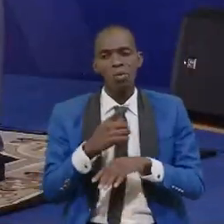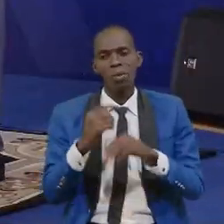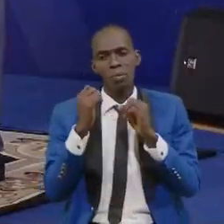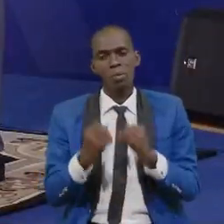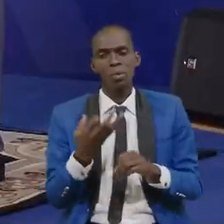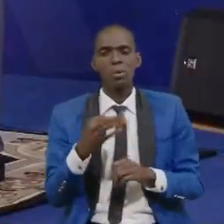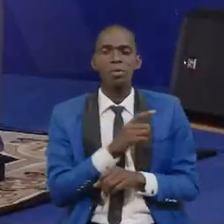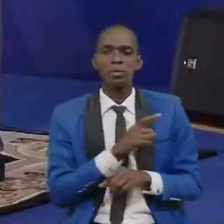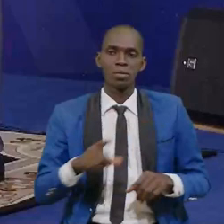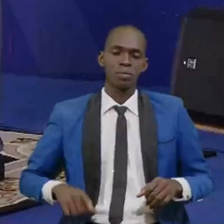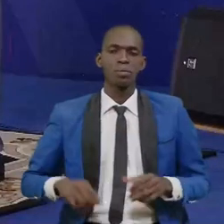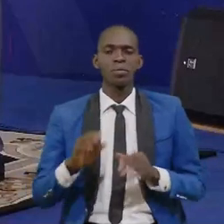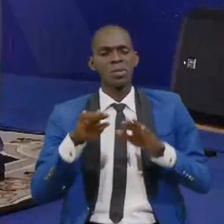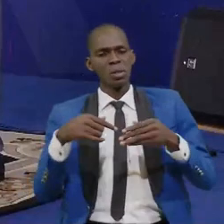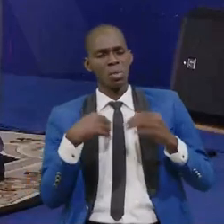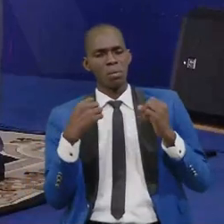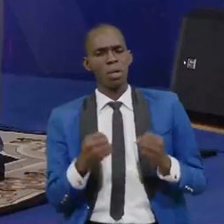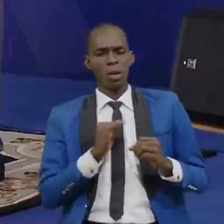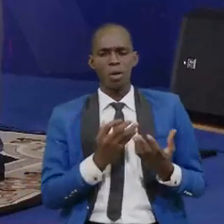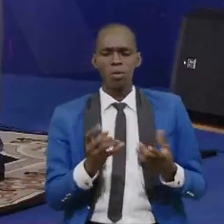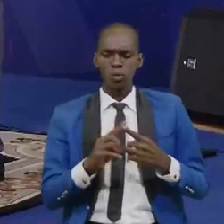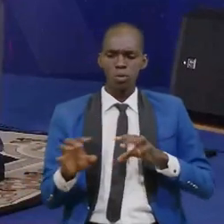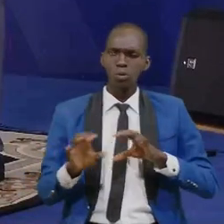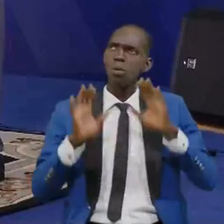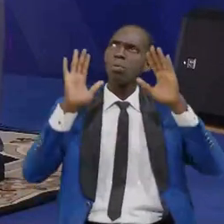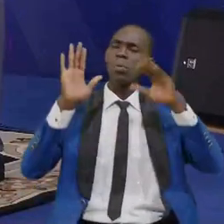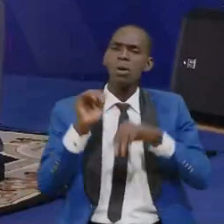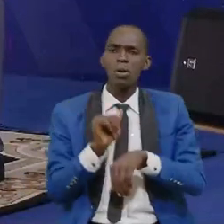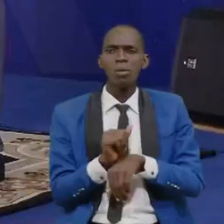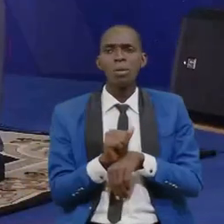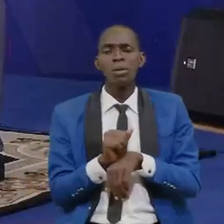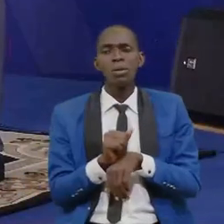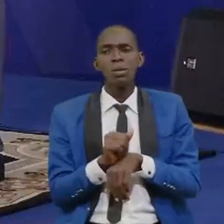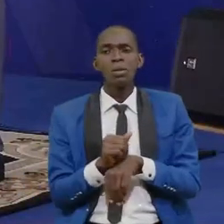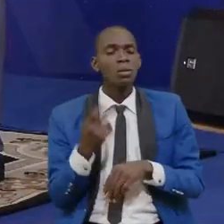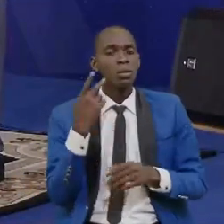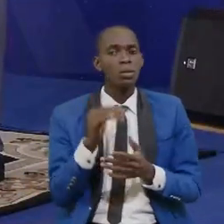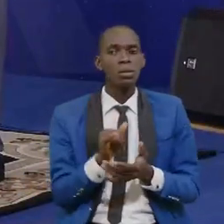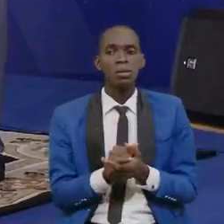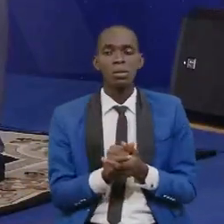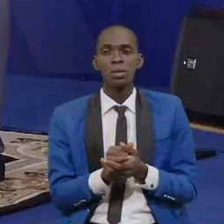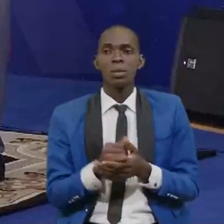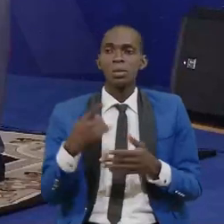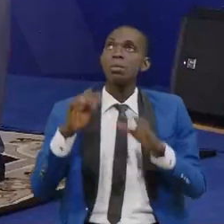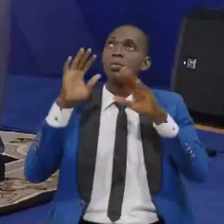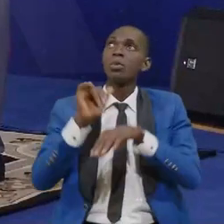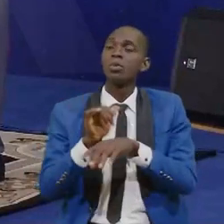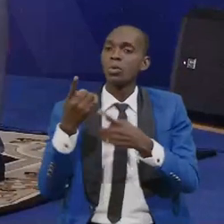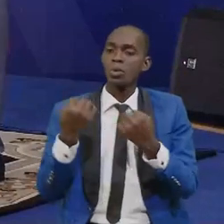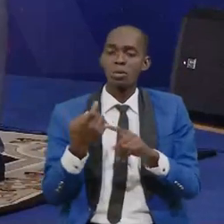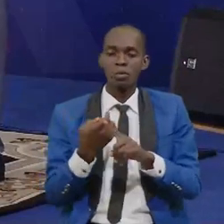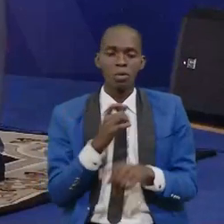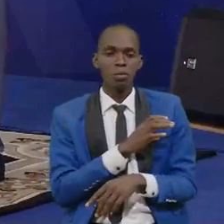du Seigneur. Donne-moi la puissance, je veux accomplir des miracles. La puissance vient de Christ, vient du Saint-Esprit. Si tu veux